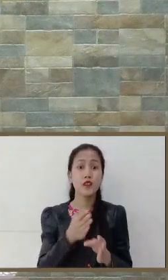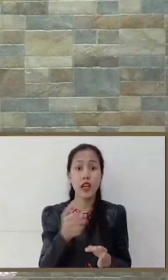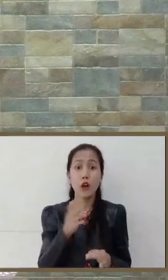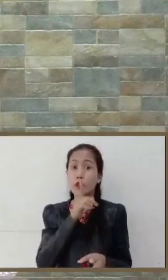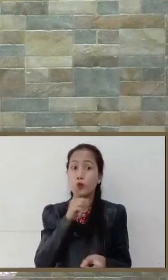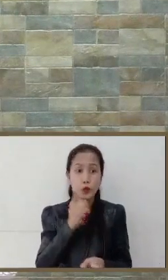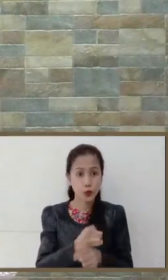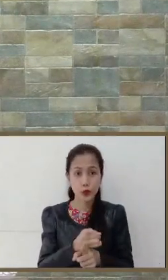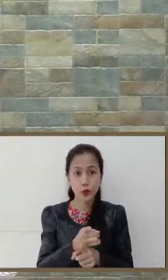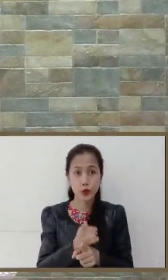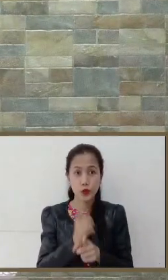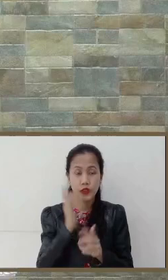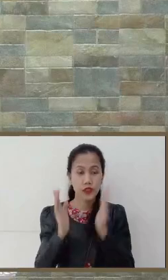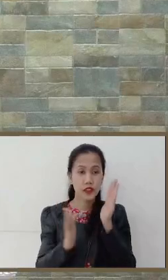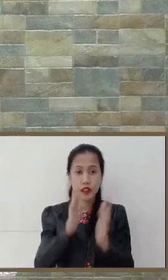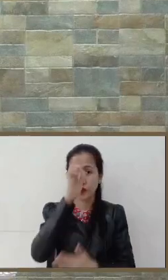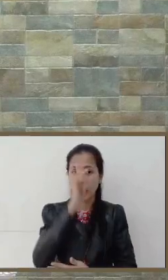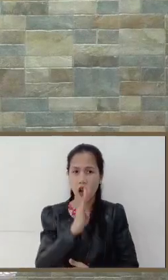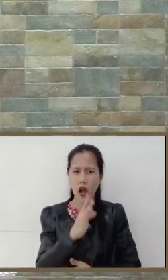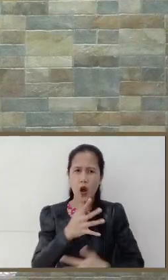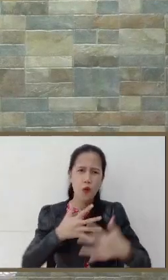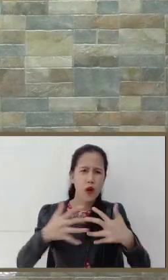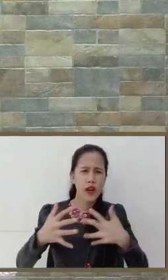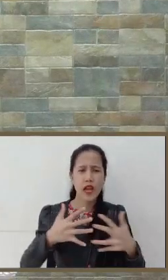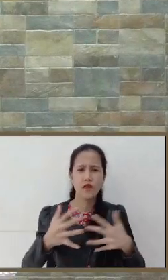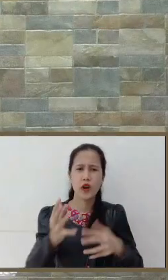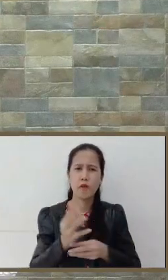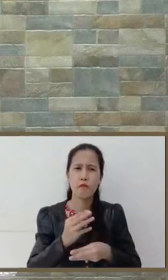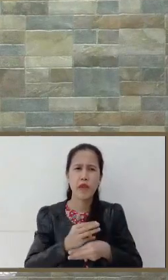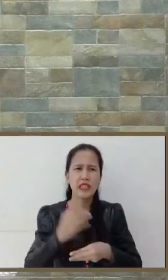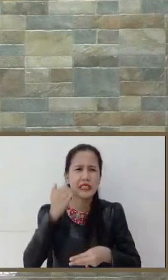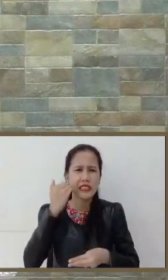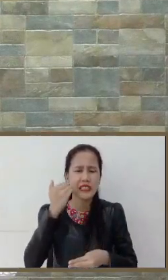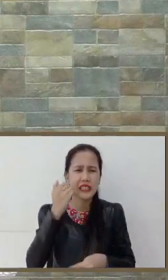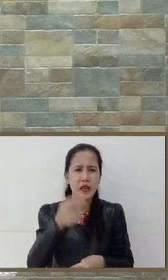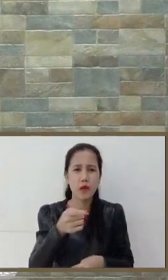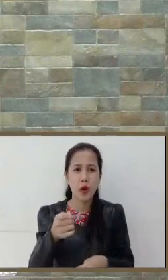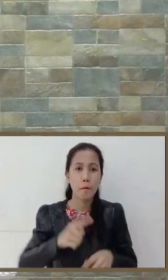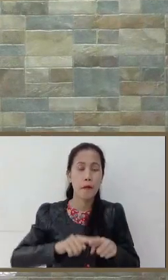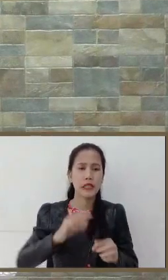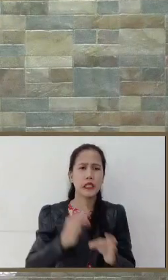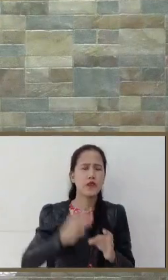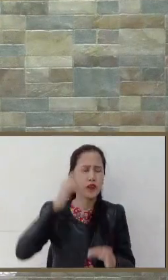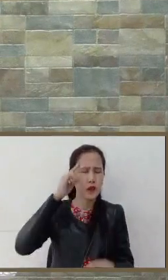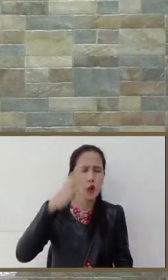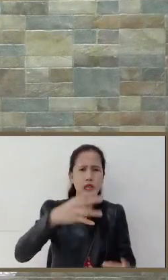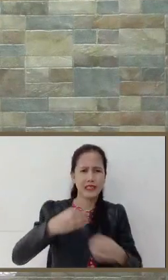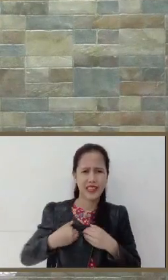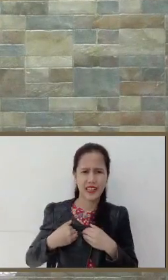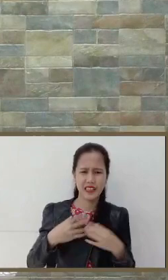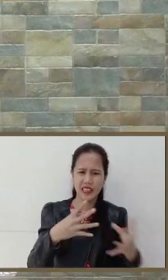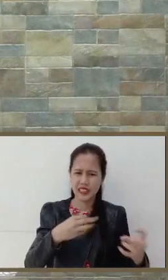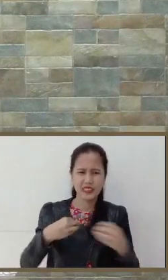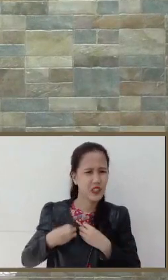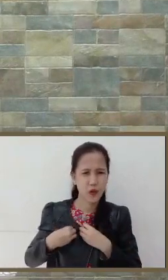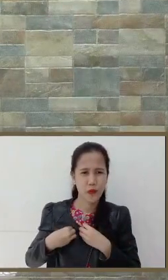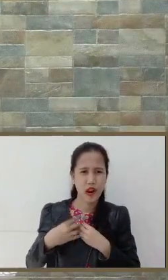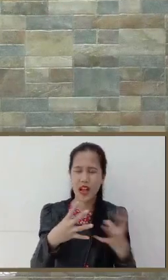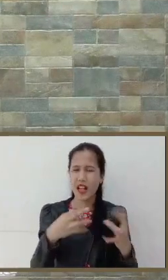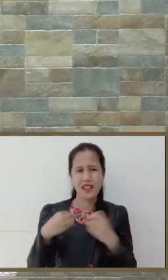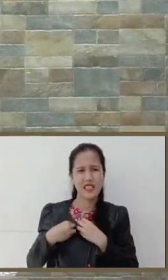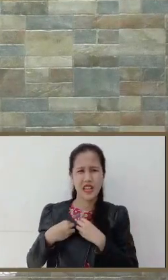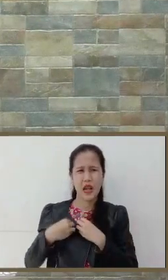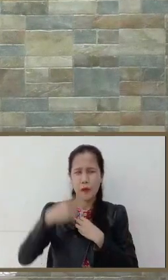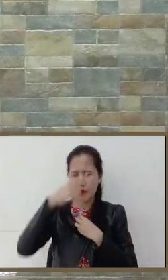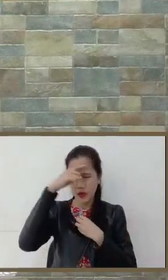sa Panginoon, kahit anong pahiya sa iyo, pero pag ikaw ay lagi nasa isip mo, para sa akin yan. Para sa akin yan. Kasi balang araw, hahawak ako